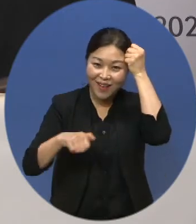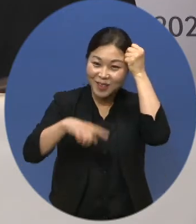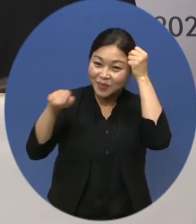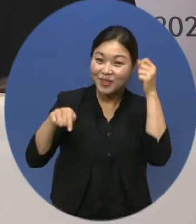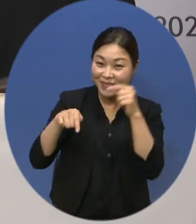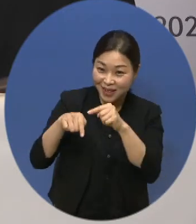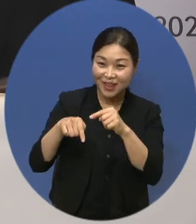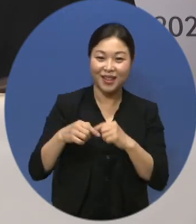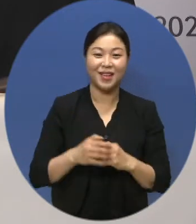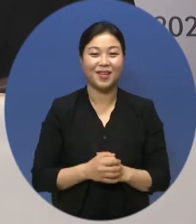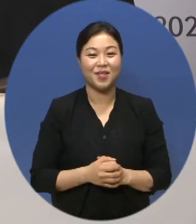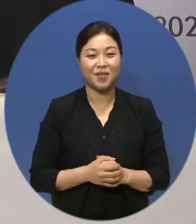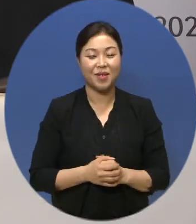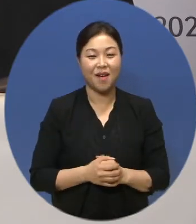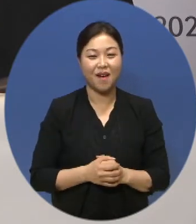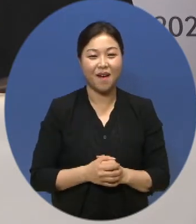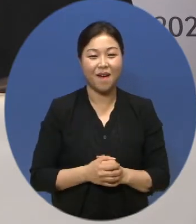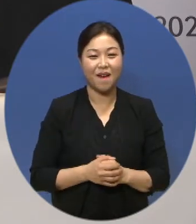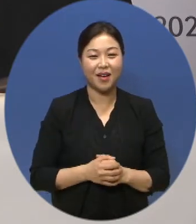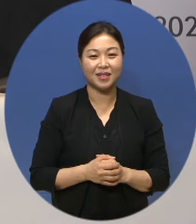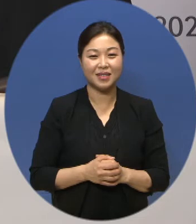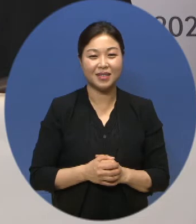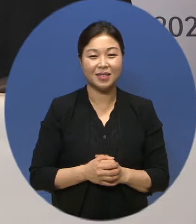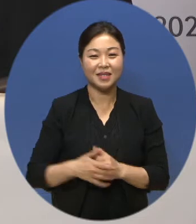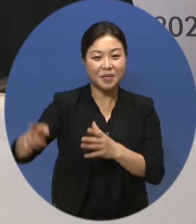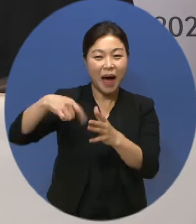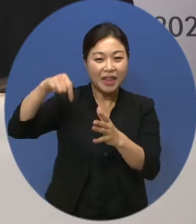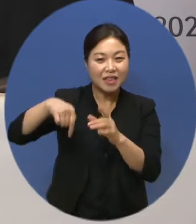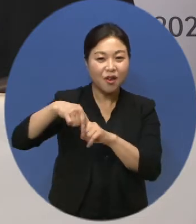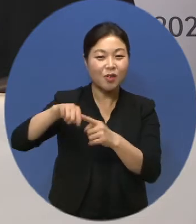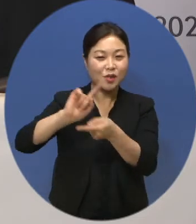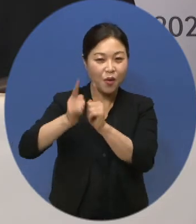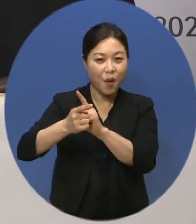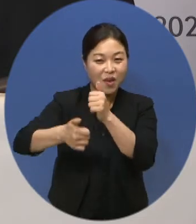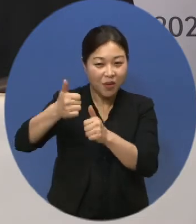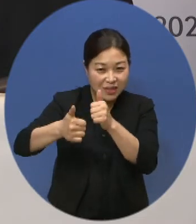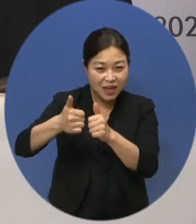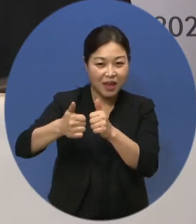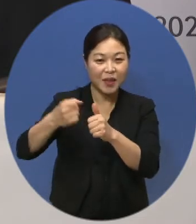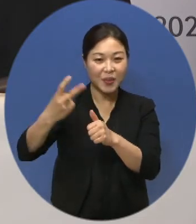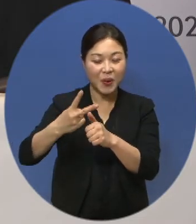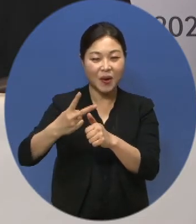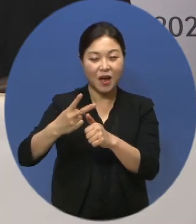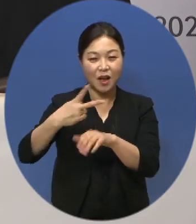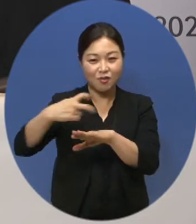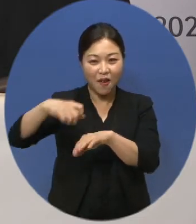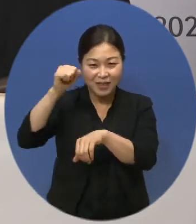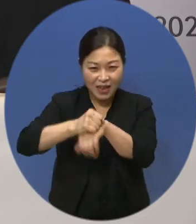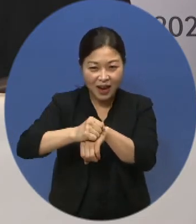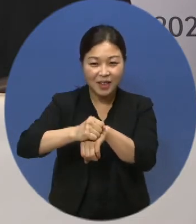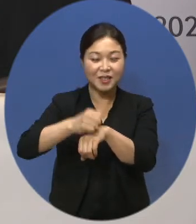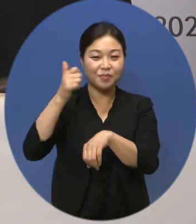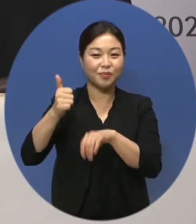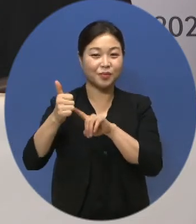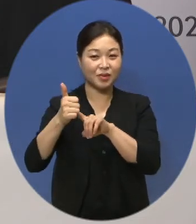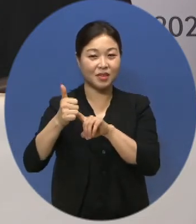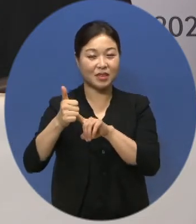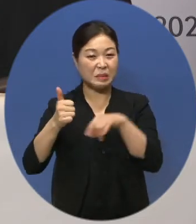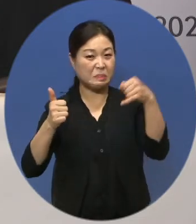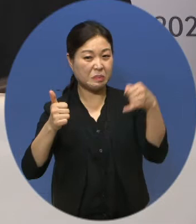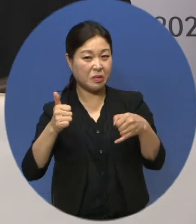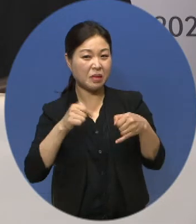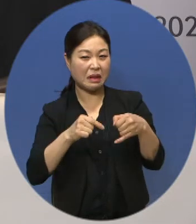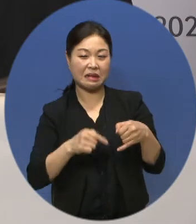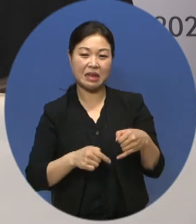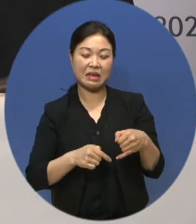그분들이 좀 그 안에서 서로 막 경쟁하고 그 안에서도 좀 잘하시는 분들이 조금 못하시는 분들한테